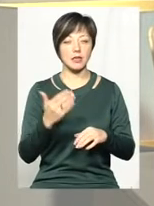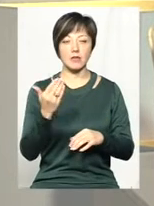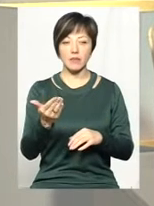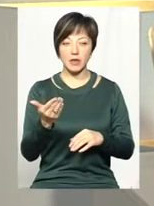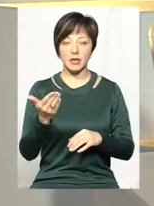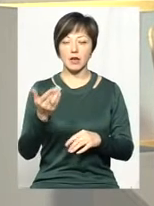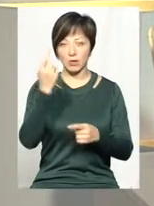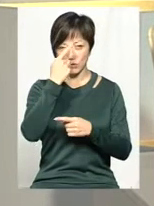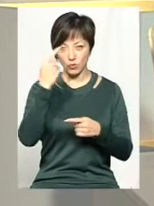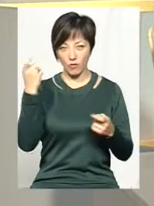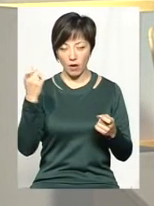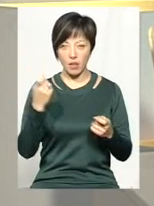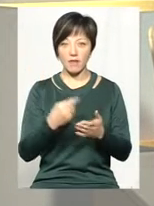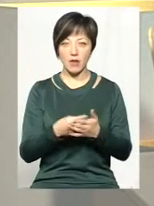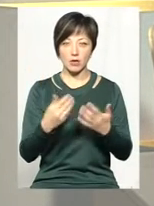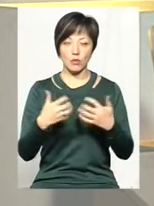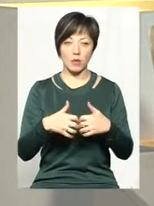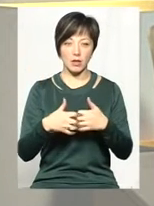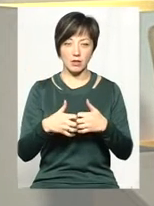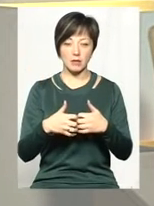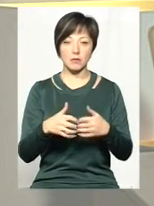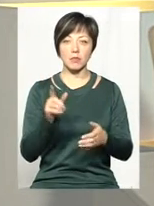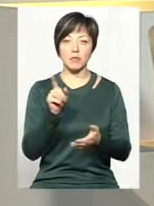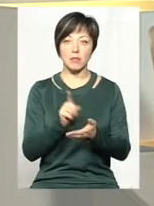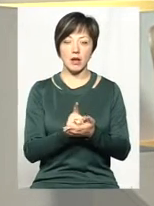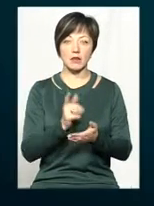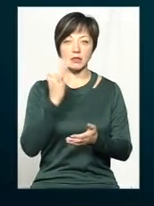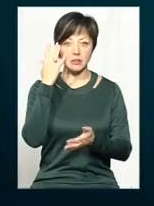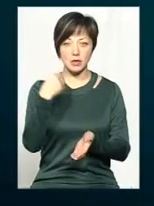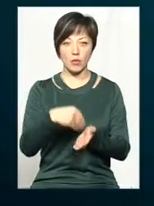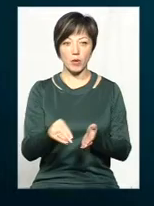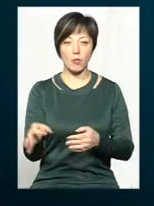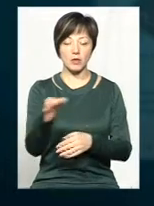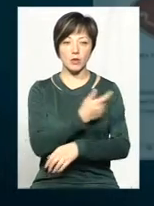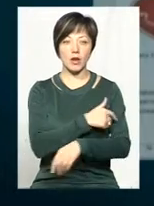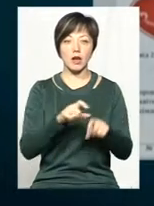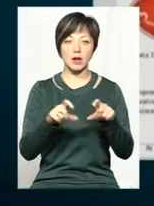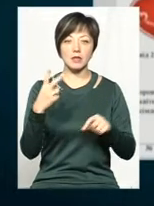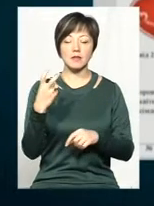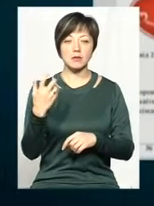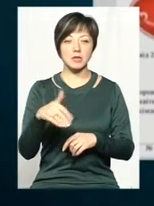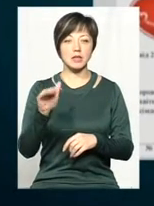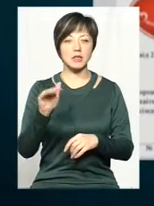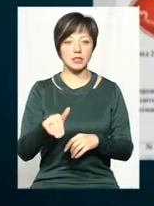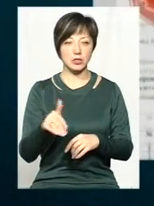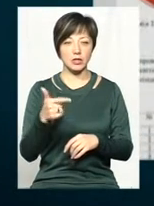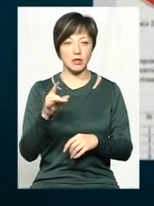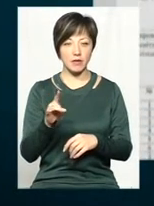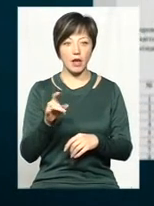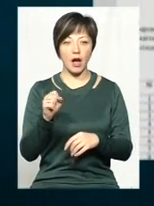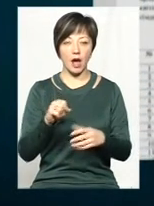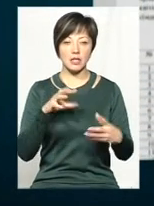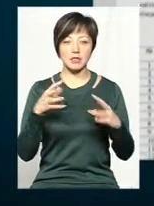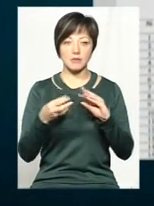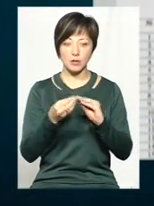тоді анонсували вартість обладнання, яке мали намір закупити для обласної лікарні, 250 тисяч гривень. А зі